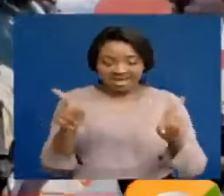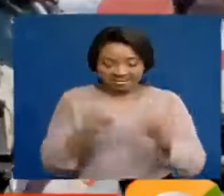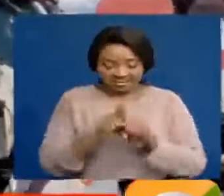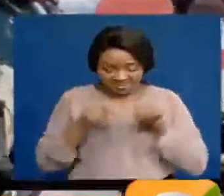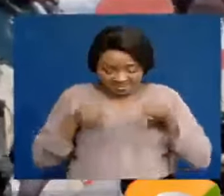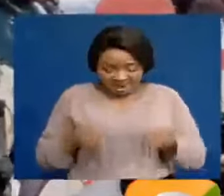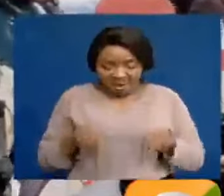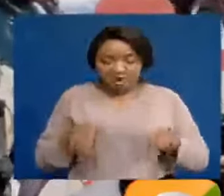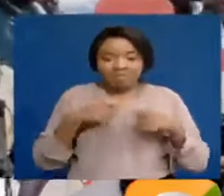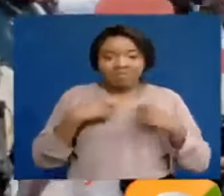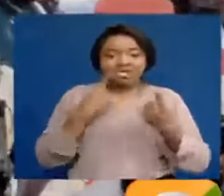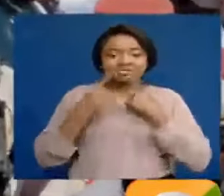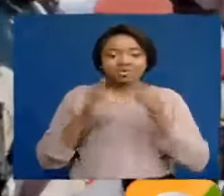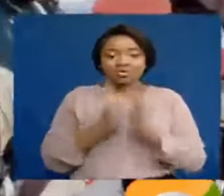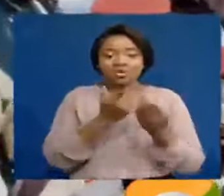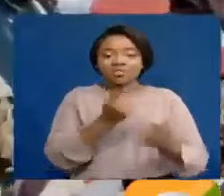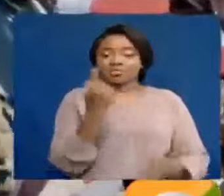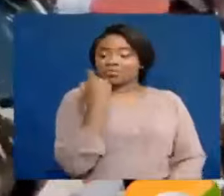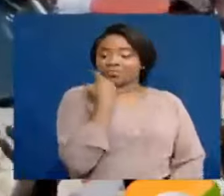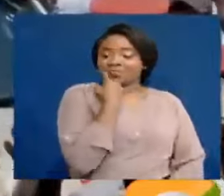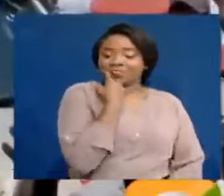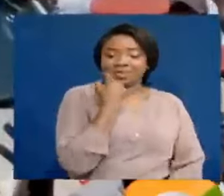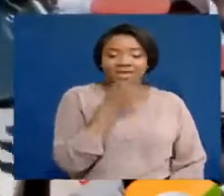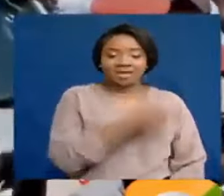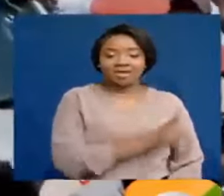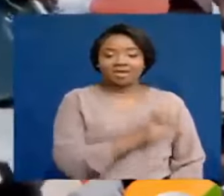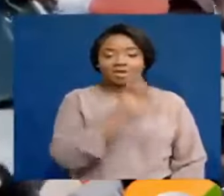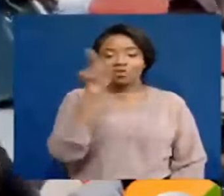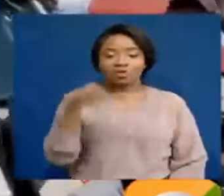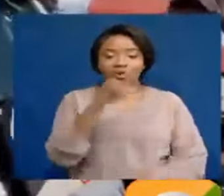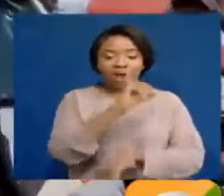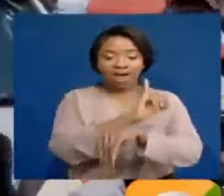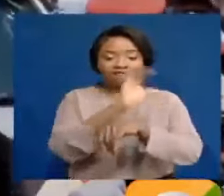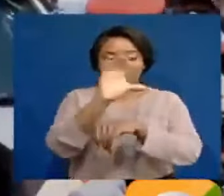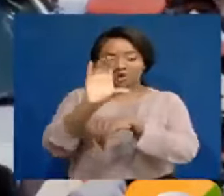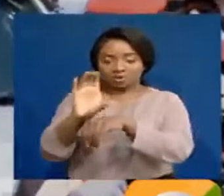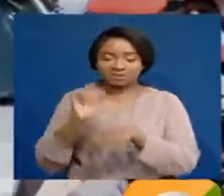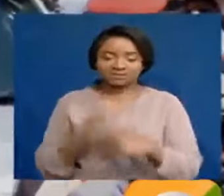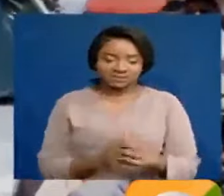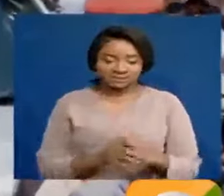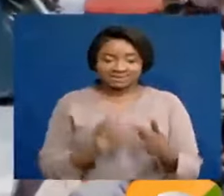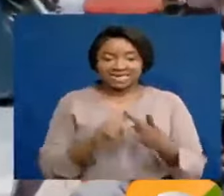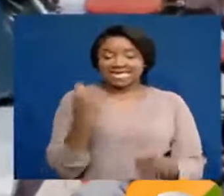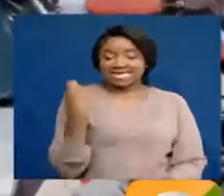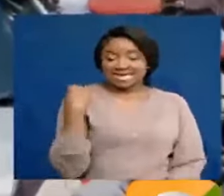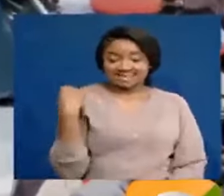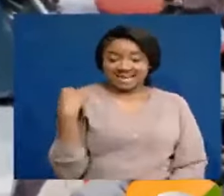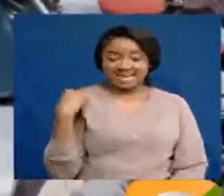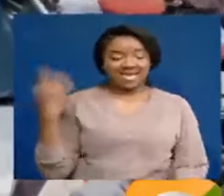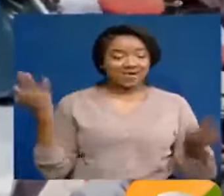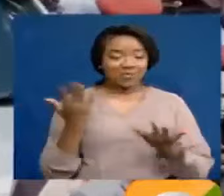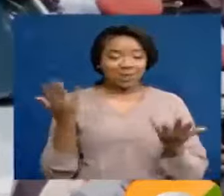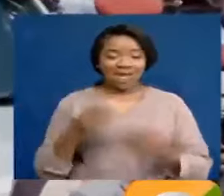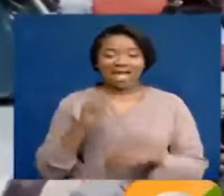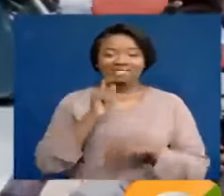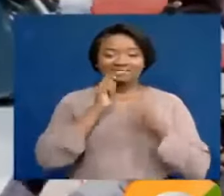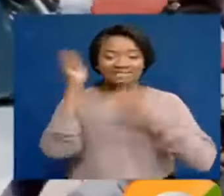hizi, juzi alikuwa kule Ivory Coast, jana amekuwa kule